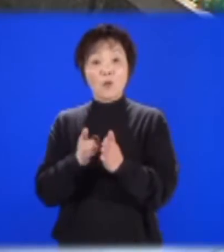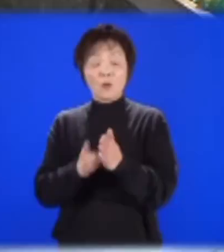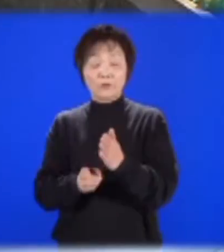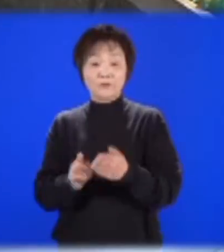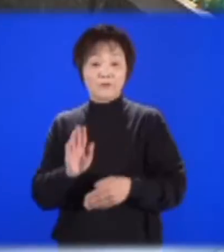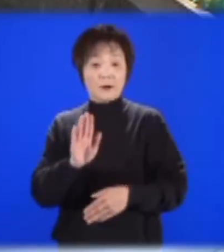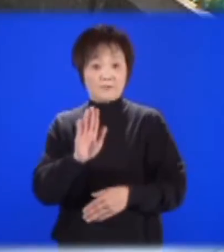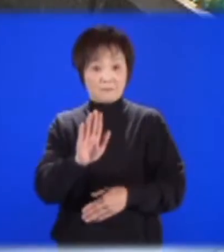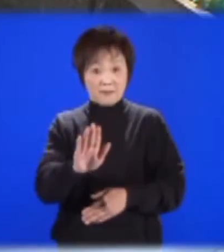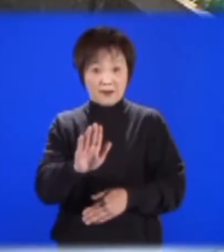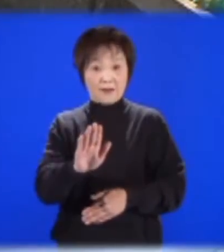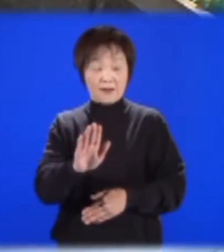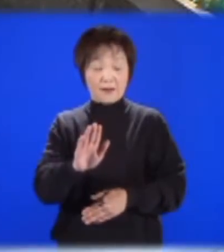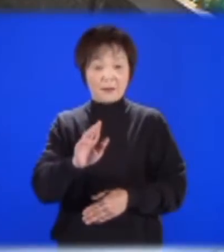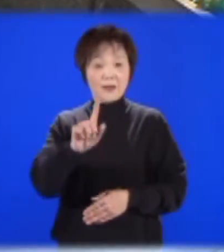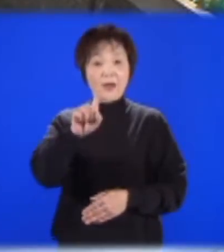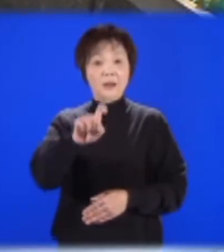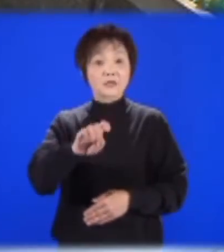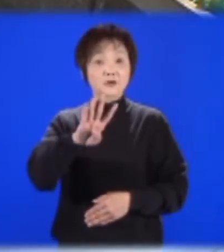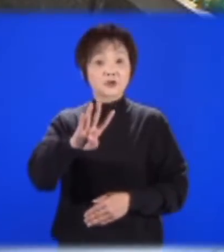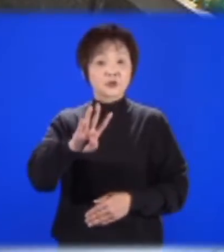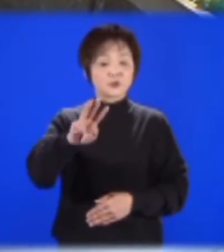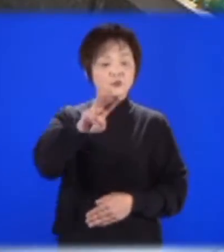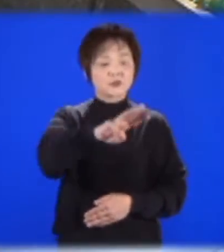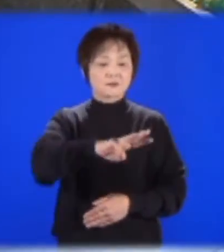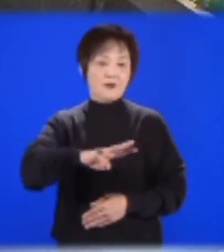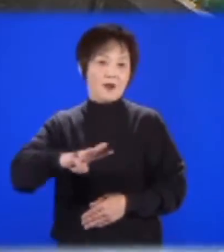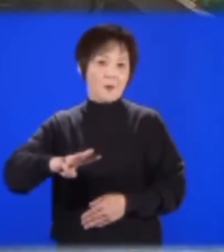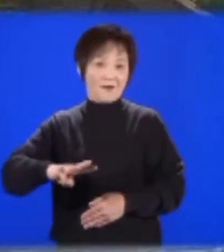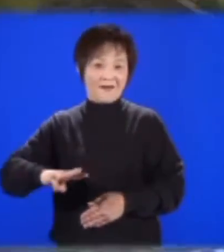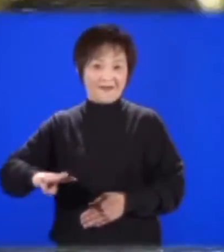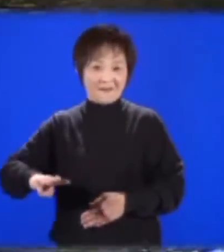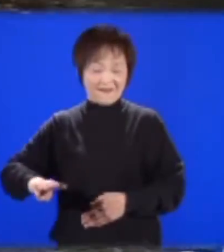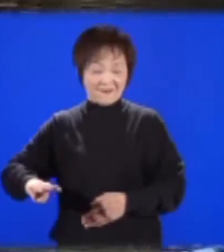善教寺のすぐ前には十四川が通っています。